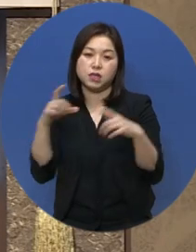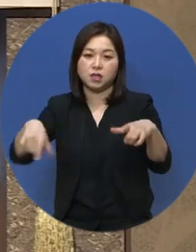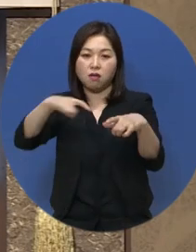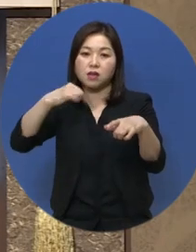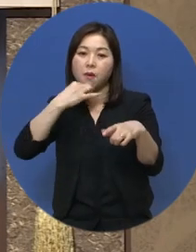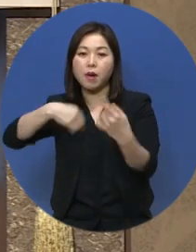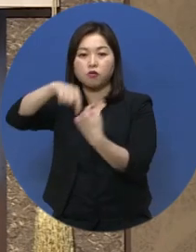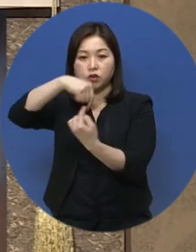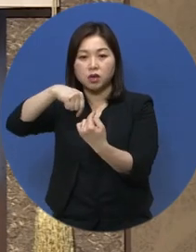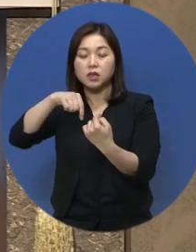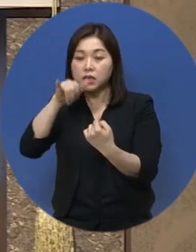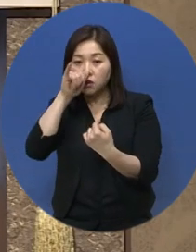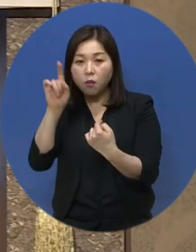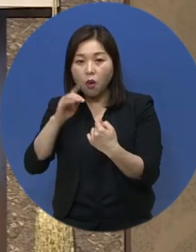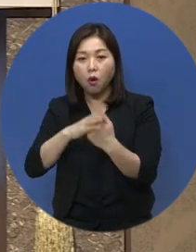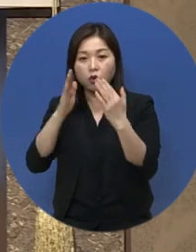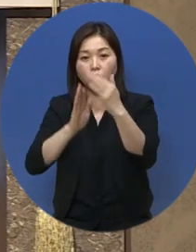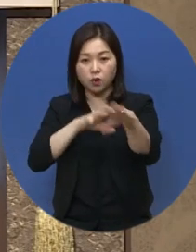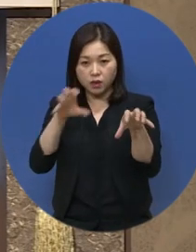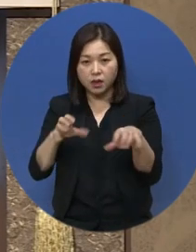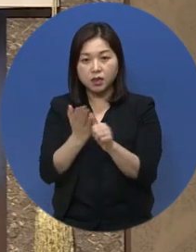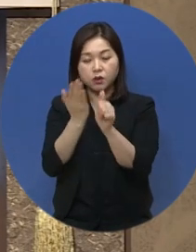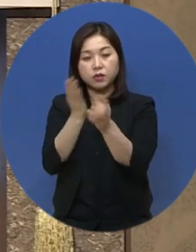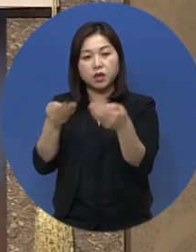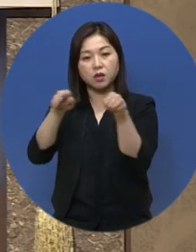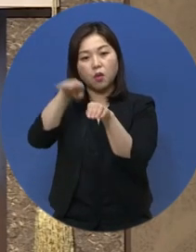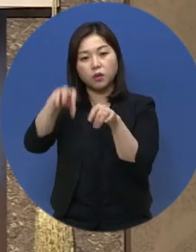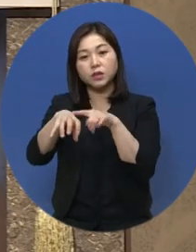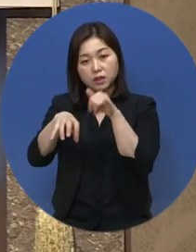돌봄 시스템도 만들어서 네. 좀 운영을 하고 있어서